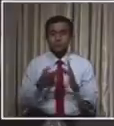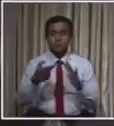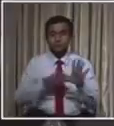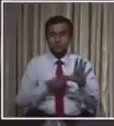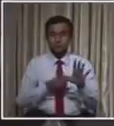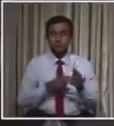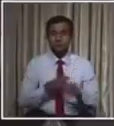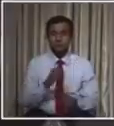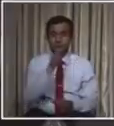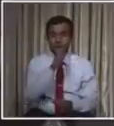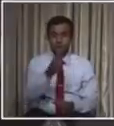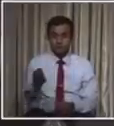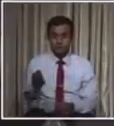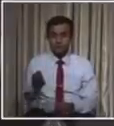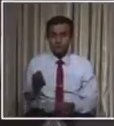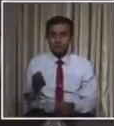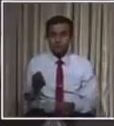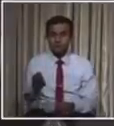ජයරත්න මන්ත්‍රීතුමාට දෙන්න